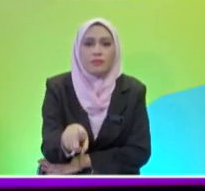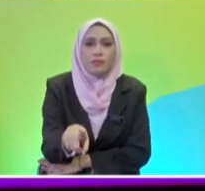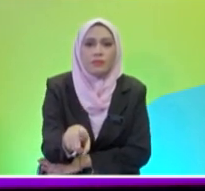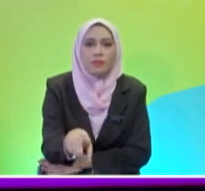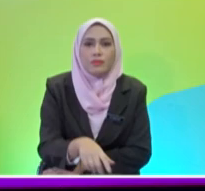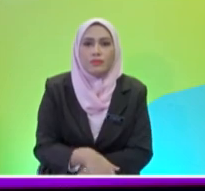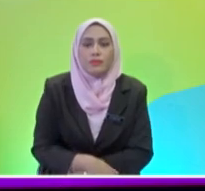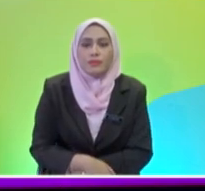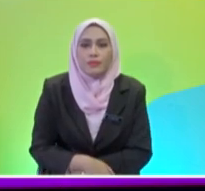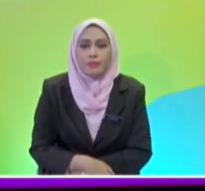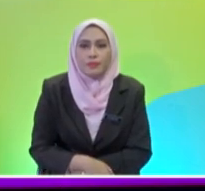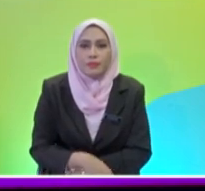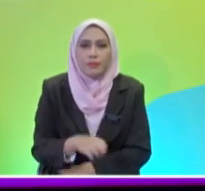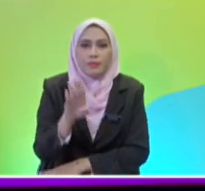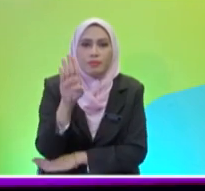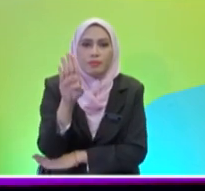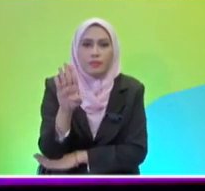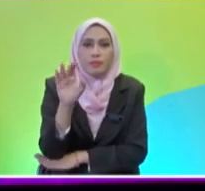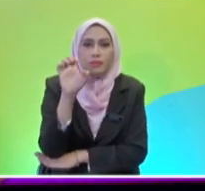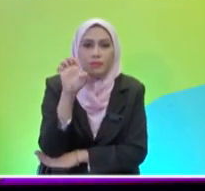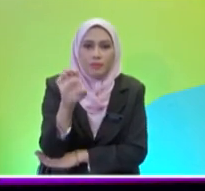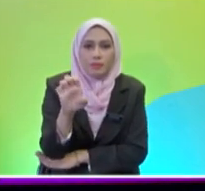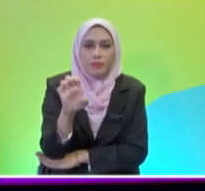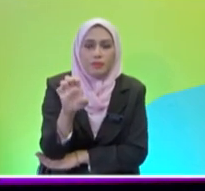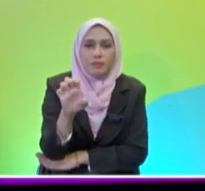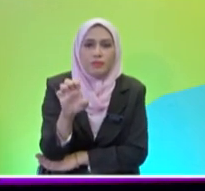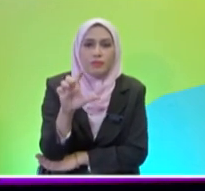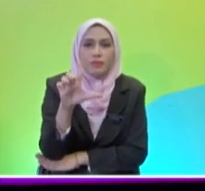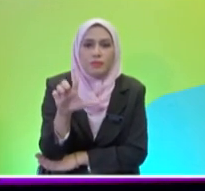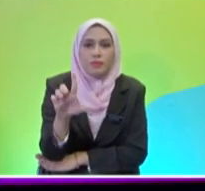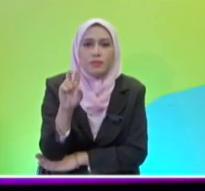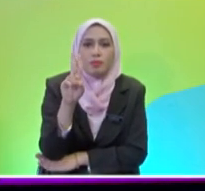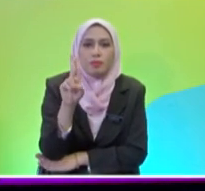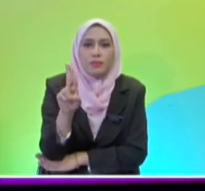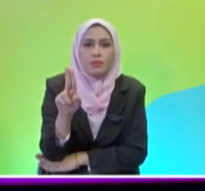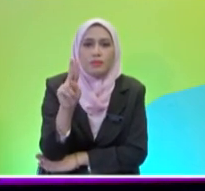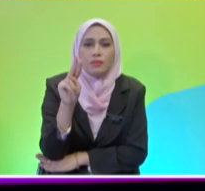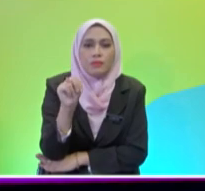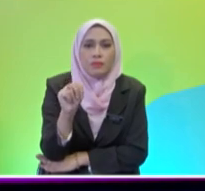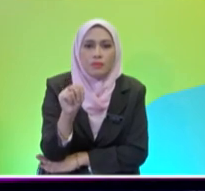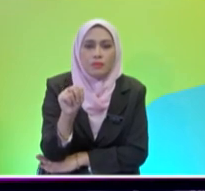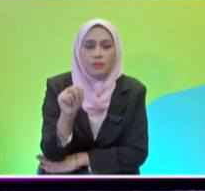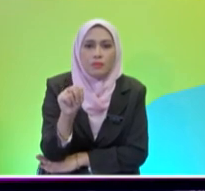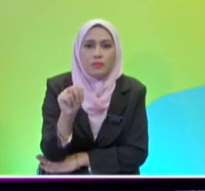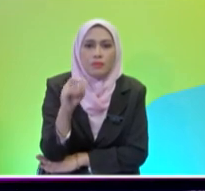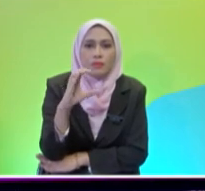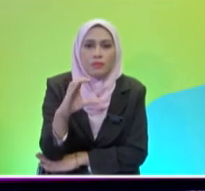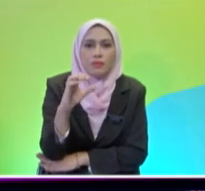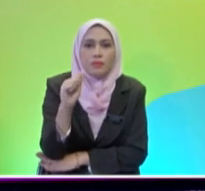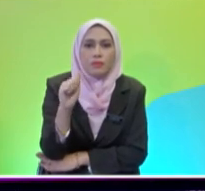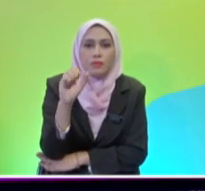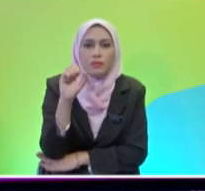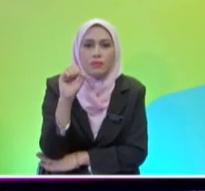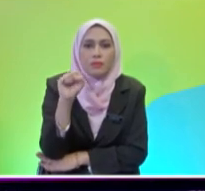Ulat. B E B L U N lun C